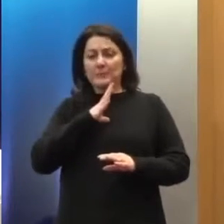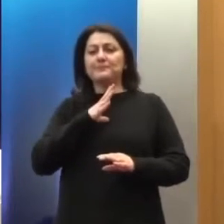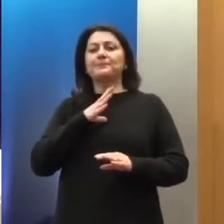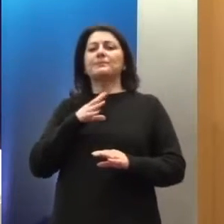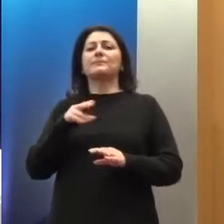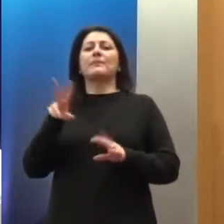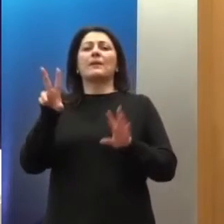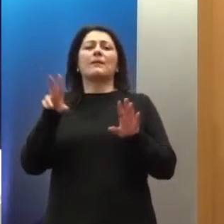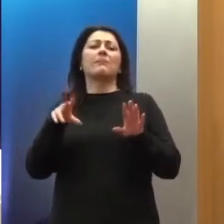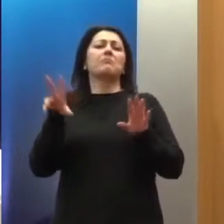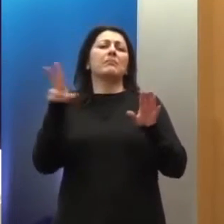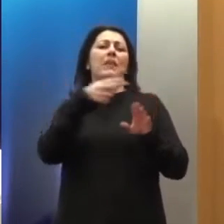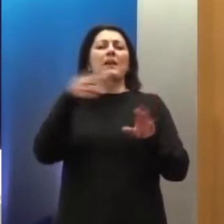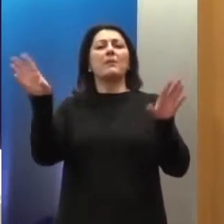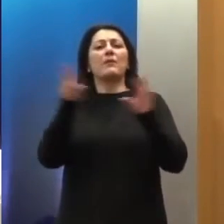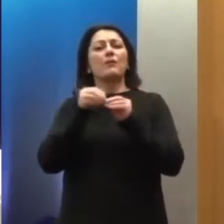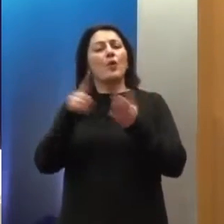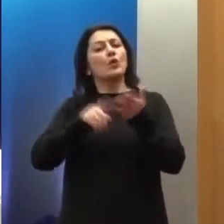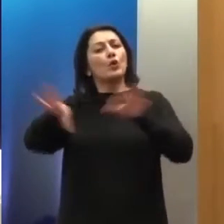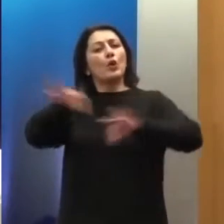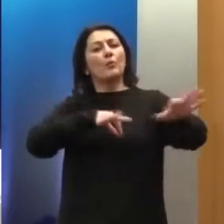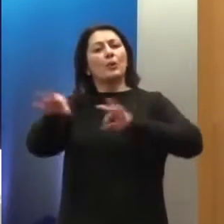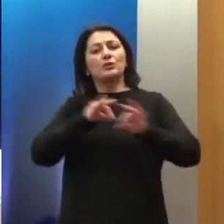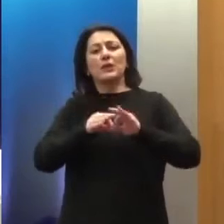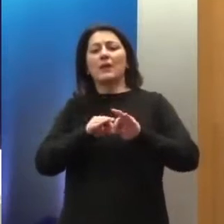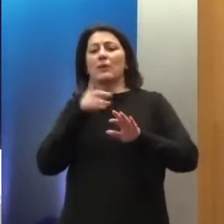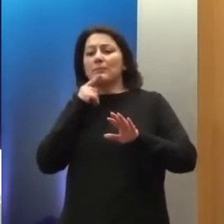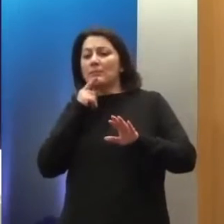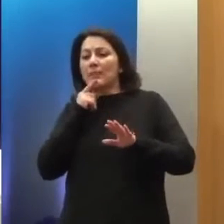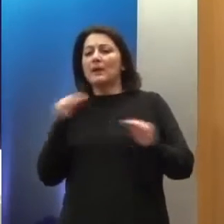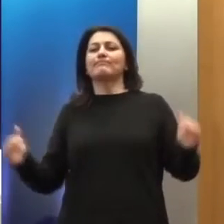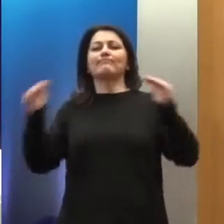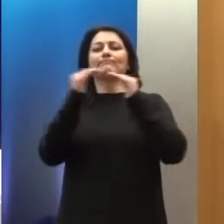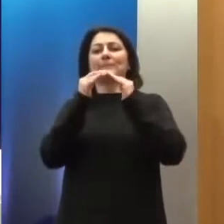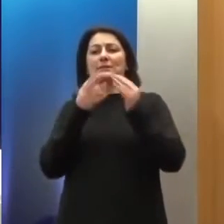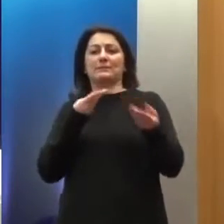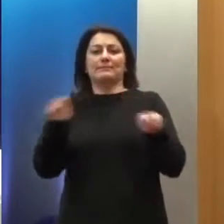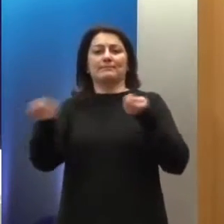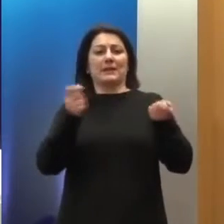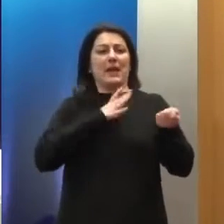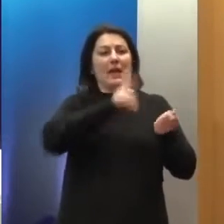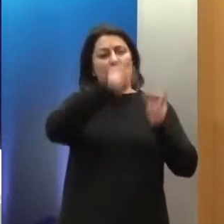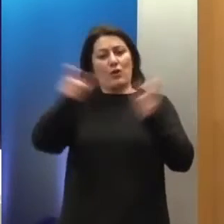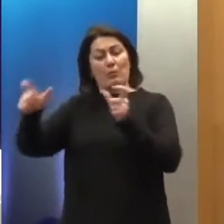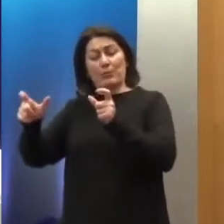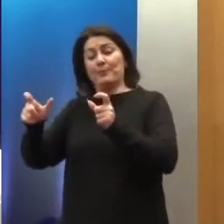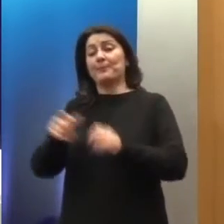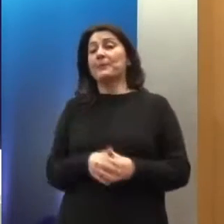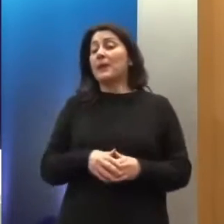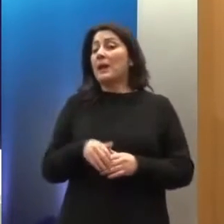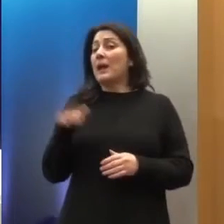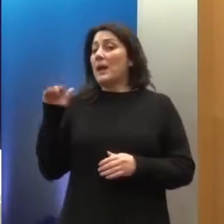νομοσχέδιο για την ίση μεταχείριση. Εξαιρετικά σημαντικό. Τον Ιούλιο που υπήρξε η πρώτη